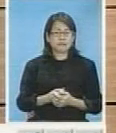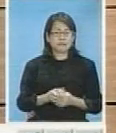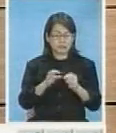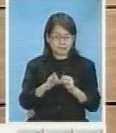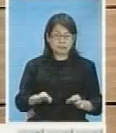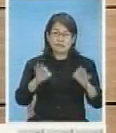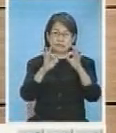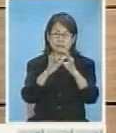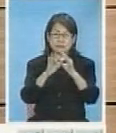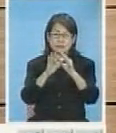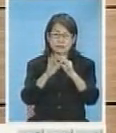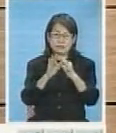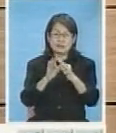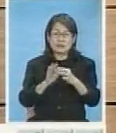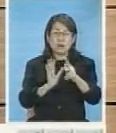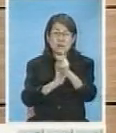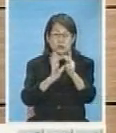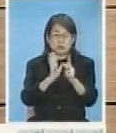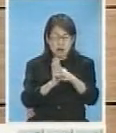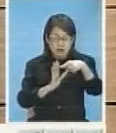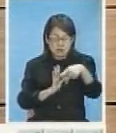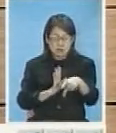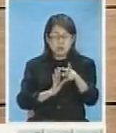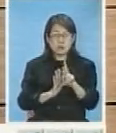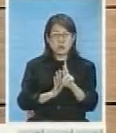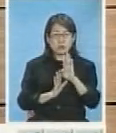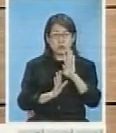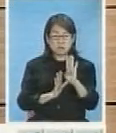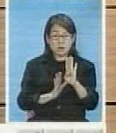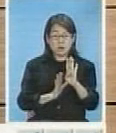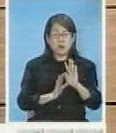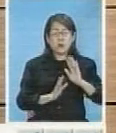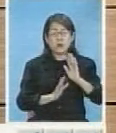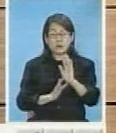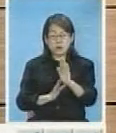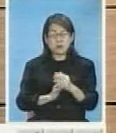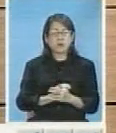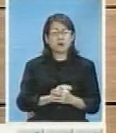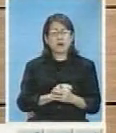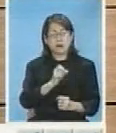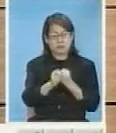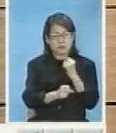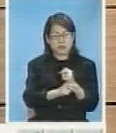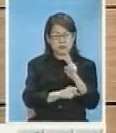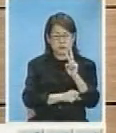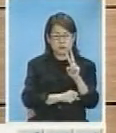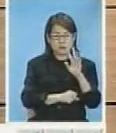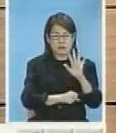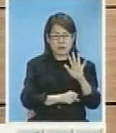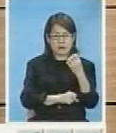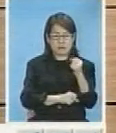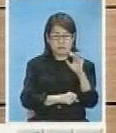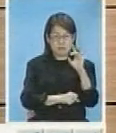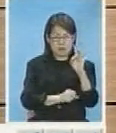ญัติสำหรับกรรมการและพนักงานรัฐวิสาหกิจปีพ.ศ.2518แก้ไ